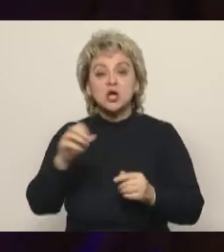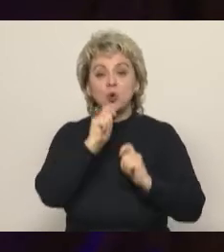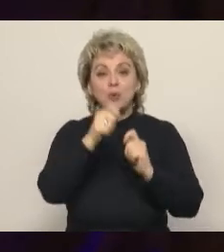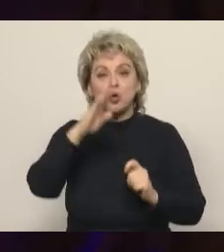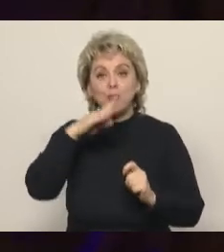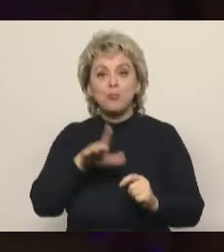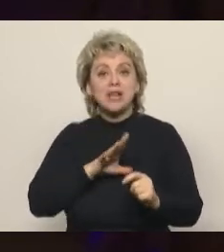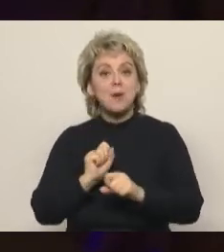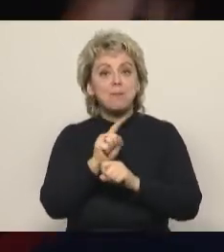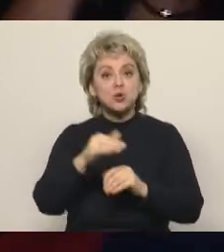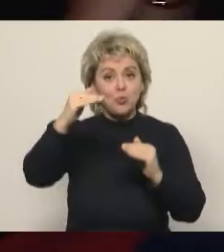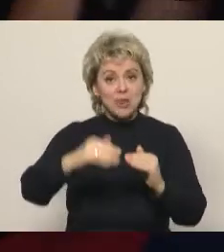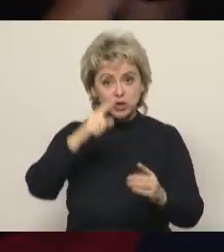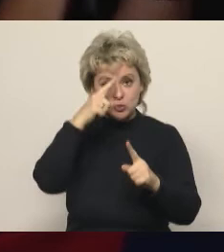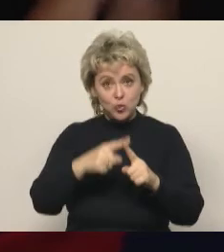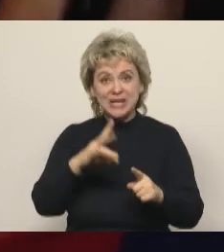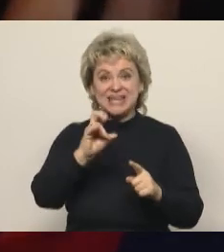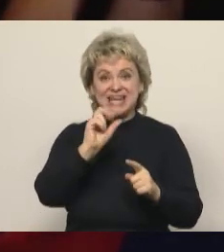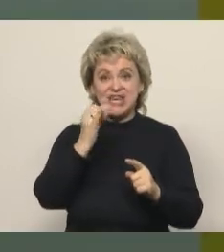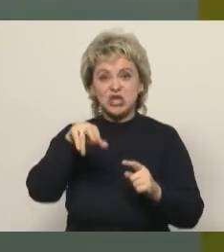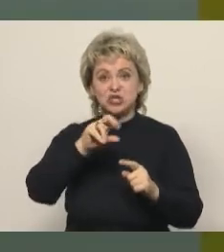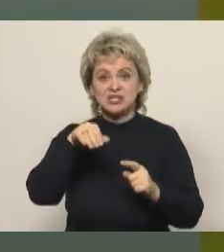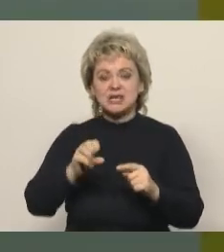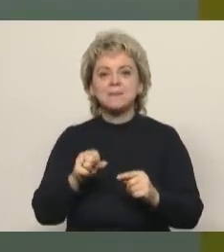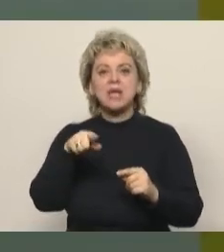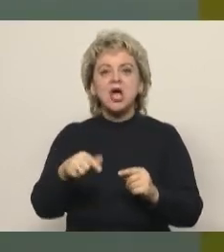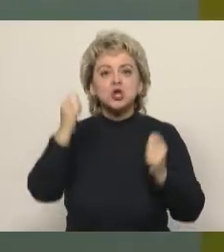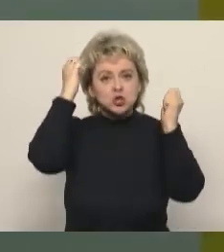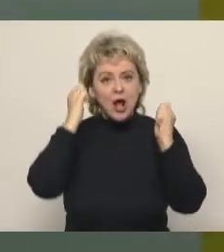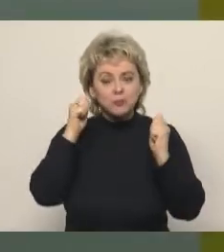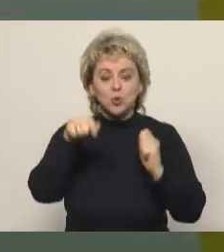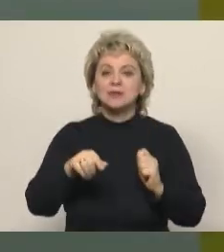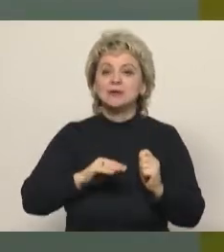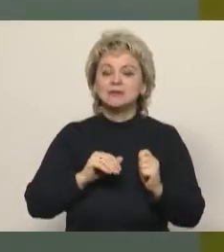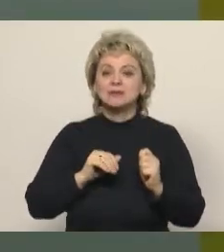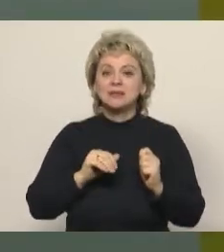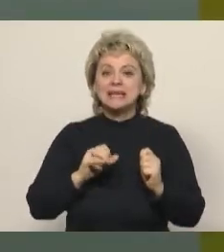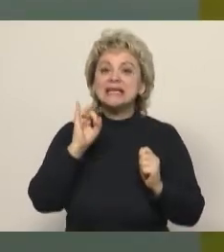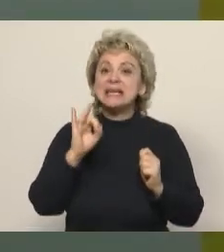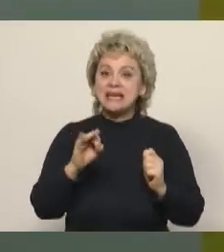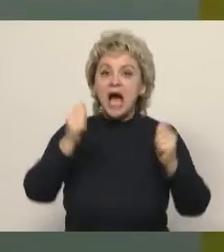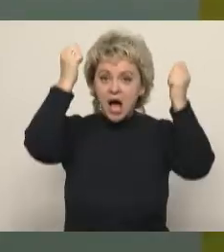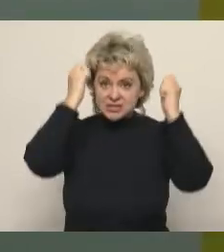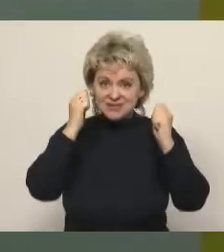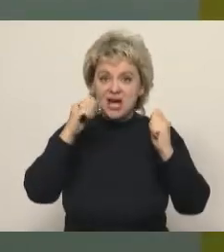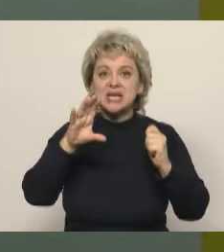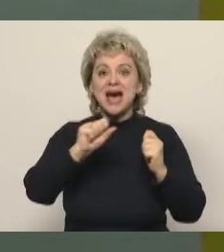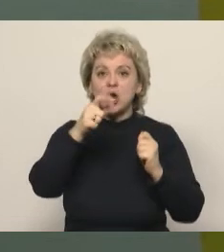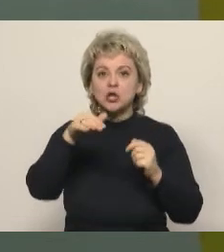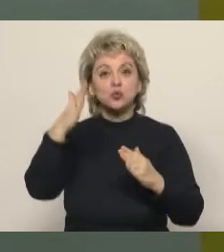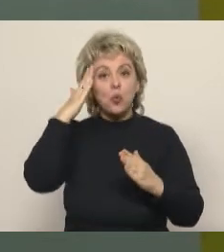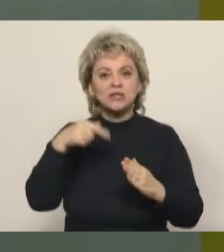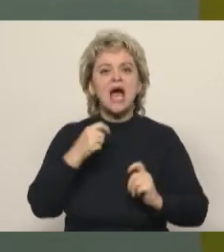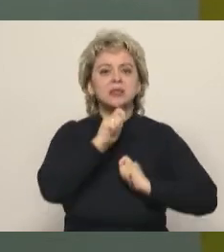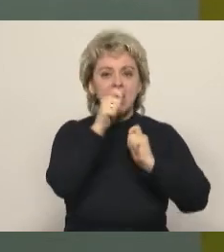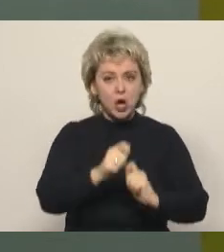отцу было поручено младшему брату Никите. И снимает шапку и надевает Аркадию на голову, говорит, вот я тебе